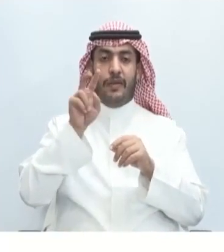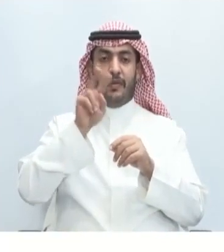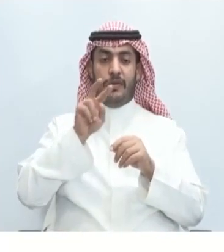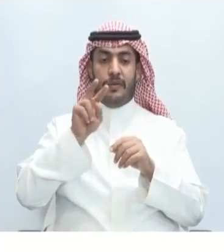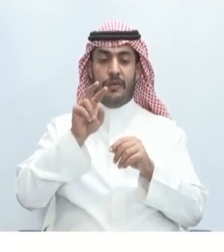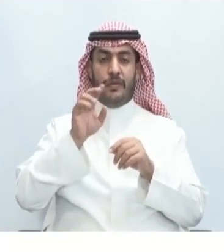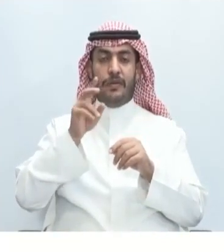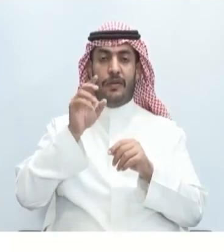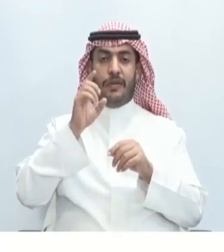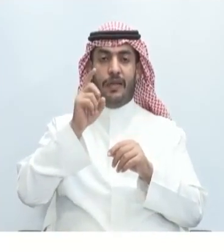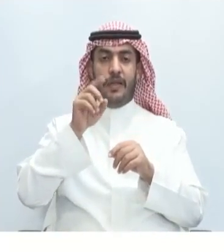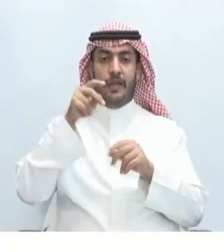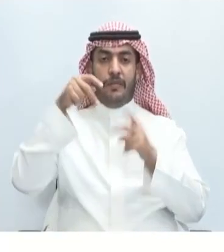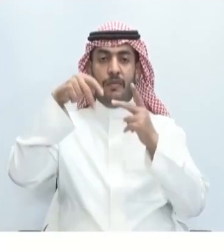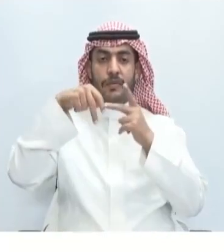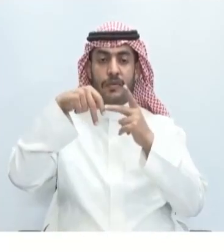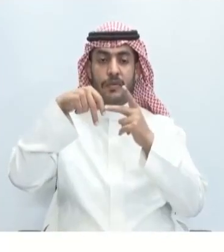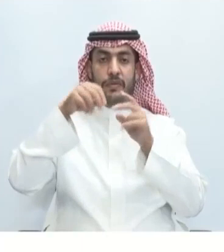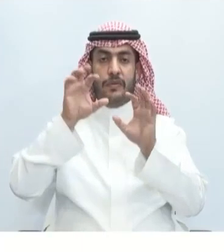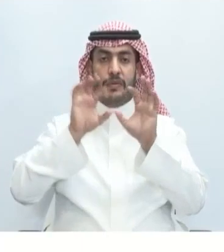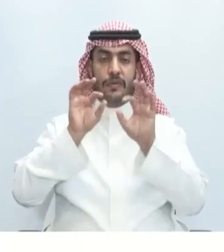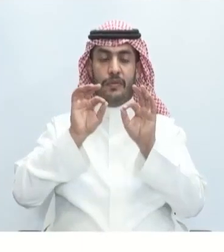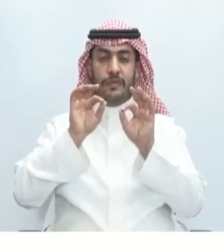الى دي 28 سنقوم